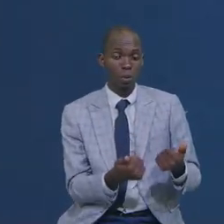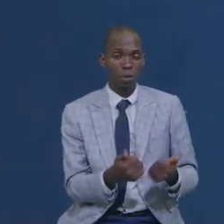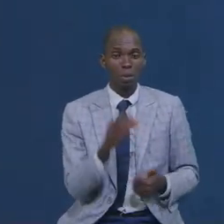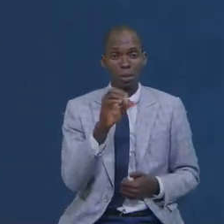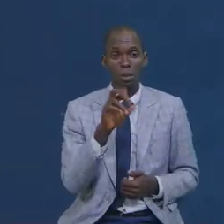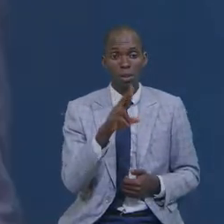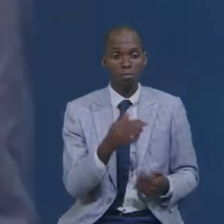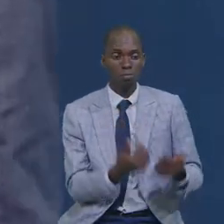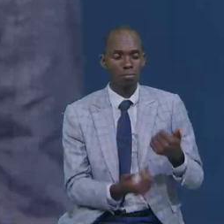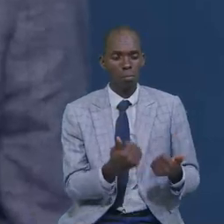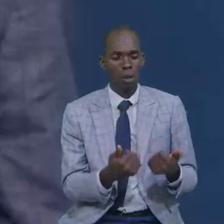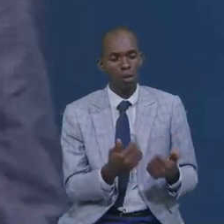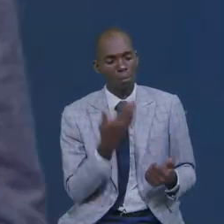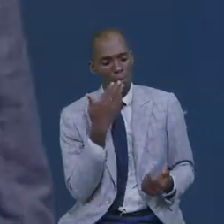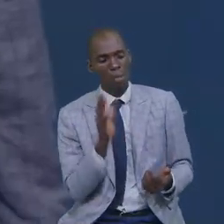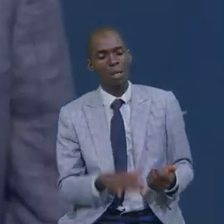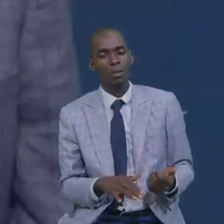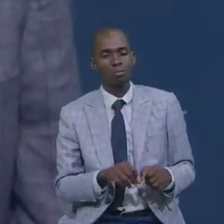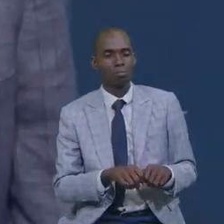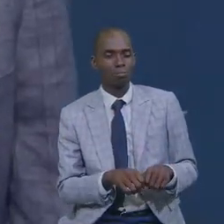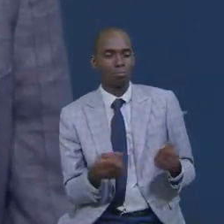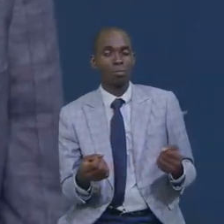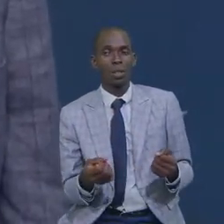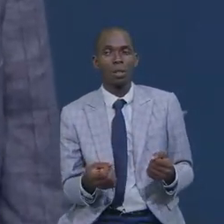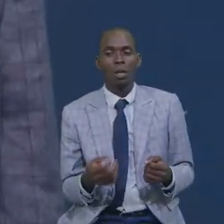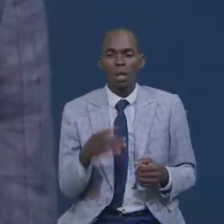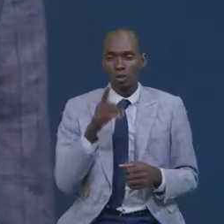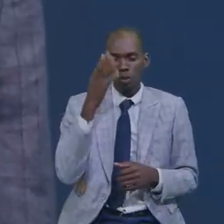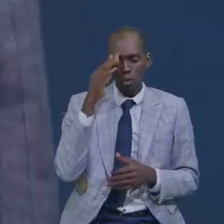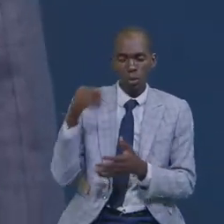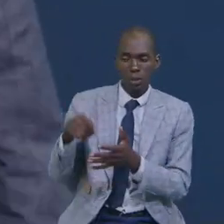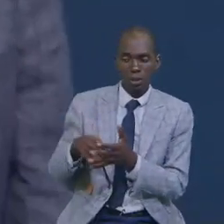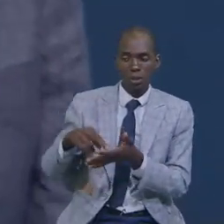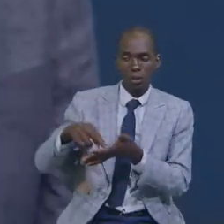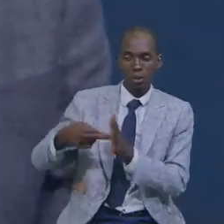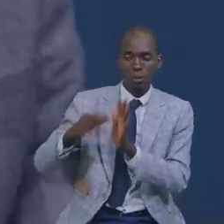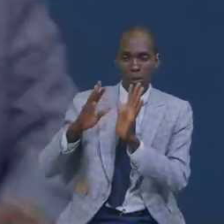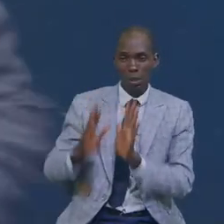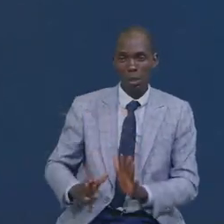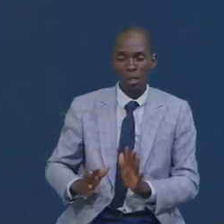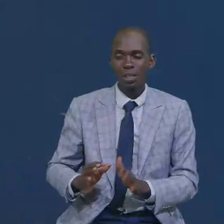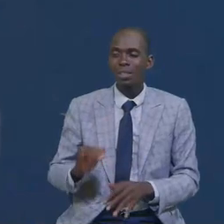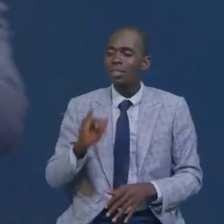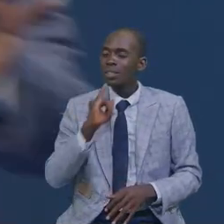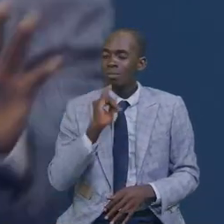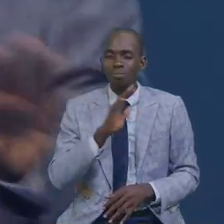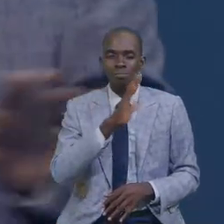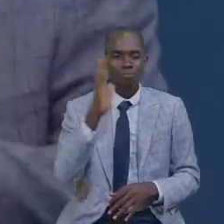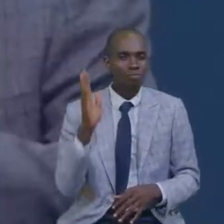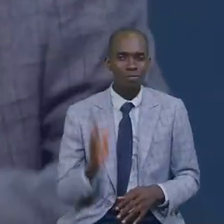qui est en panne totalement mais tu connais tu sais que c'est ingénieur ce mécanicien